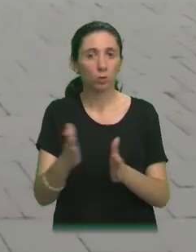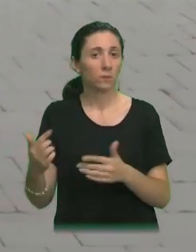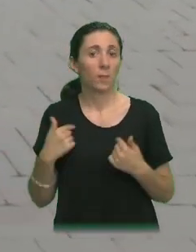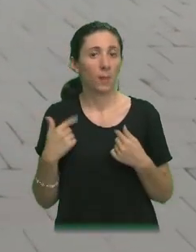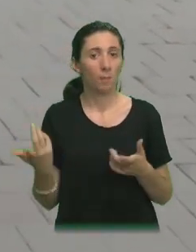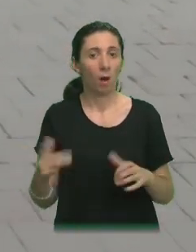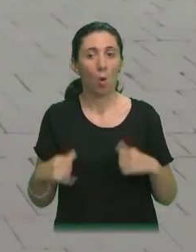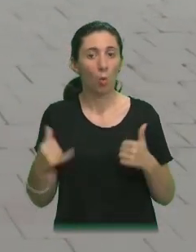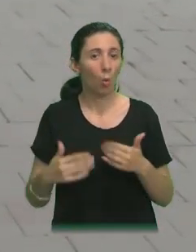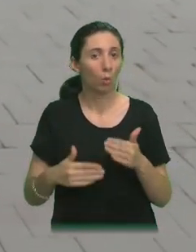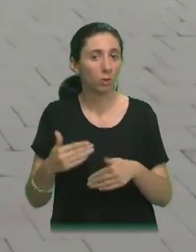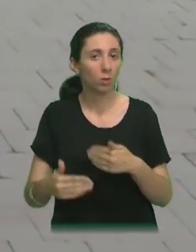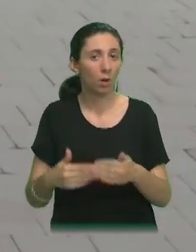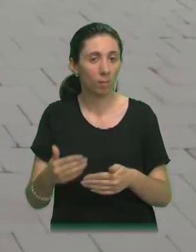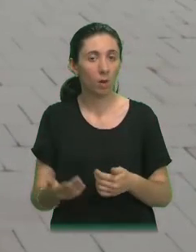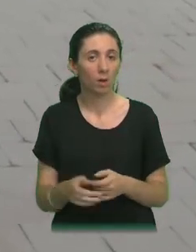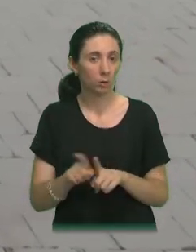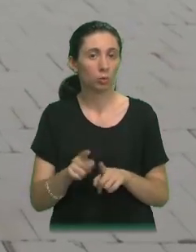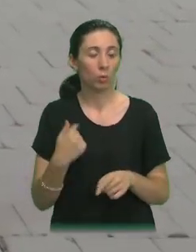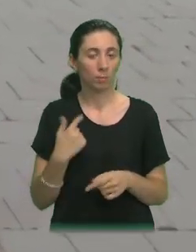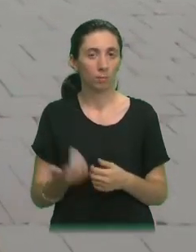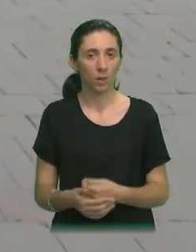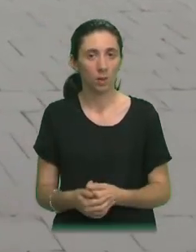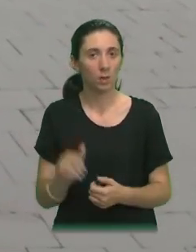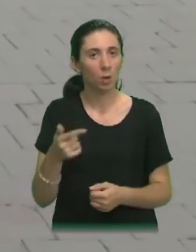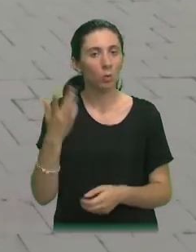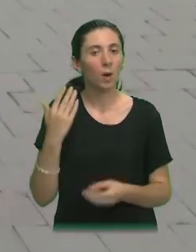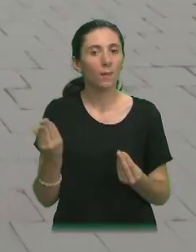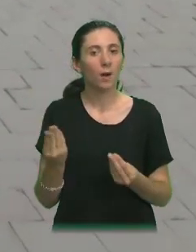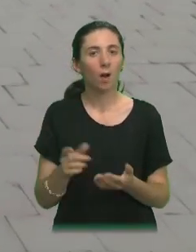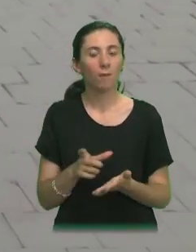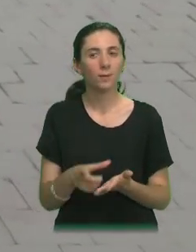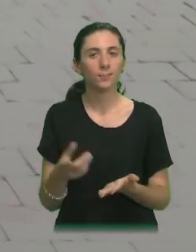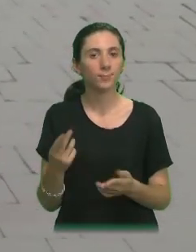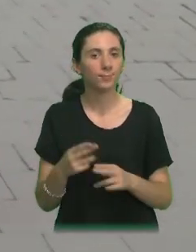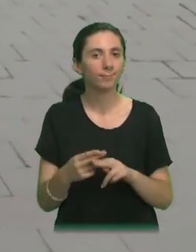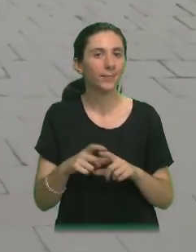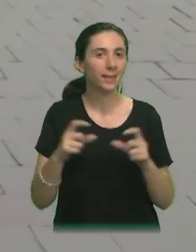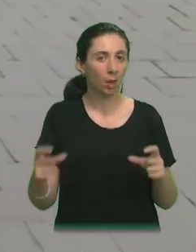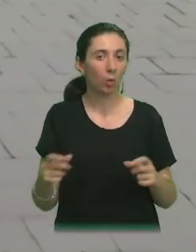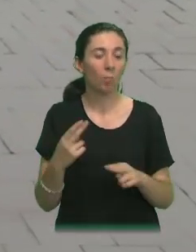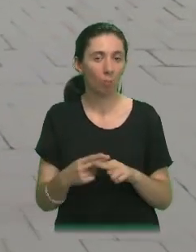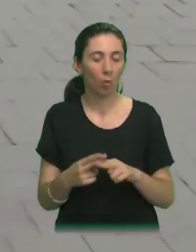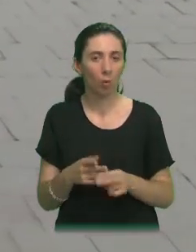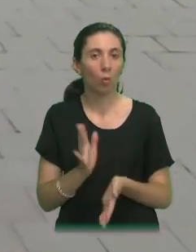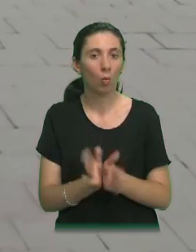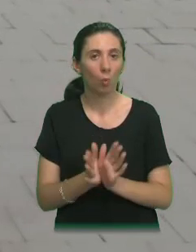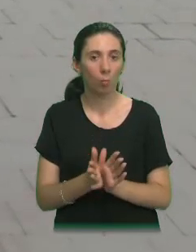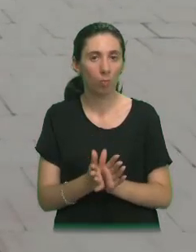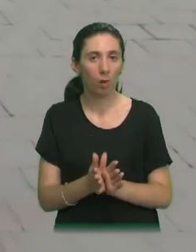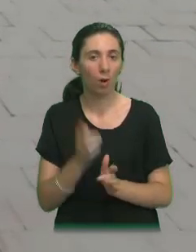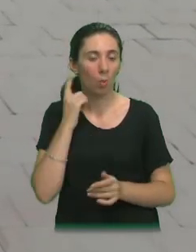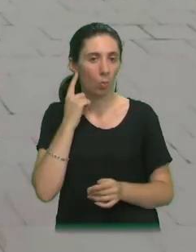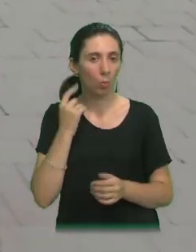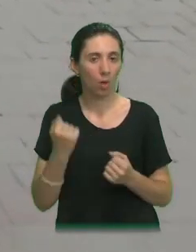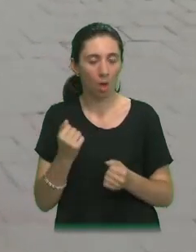i tako je krajno. Da. Uh-huh. I onda malo po malo, kako to svima nama s godinama, tako i meni.